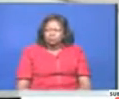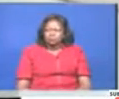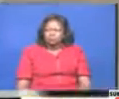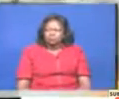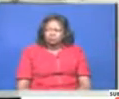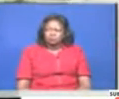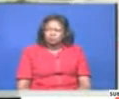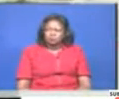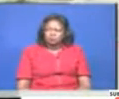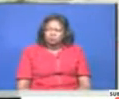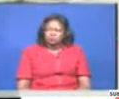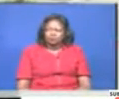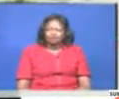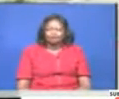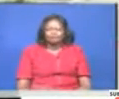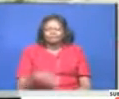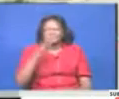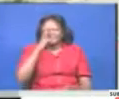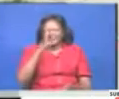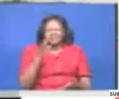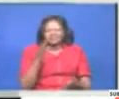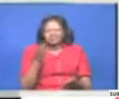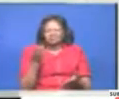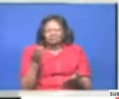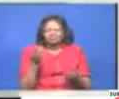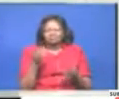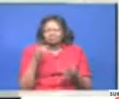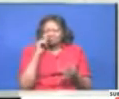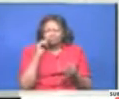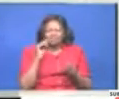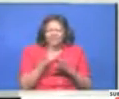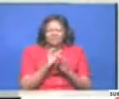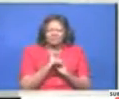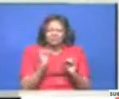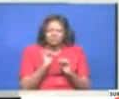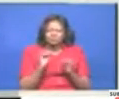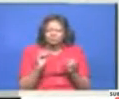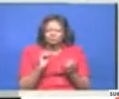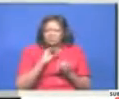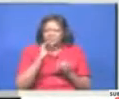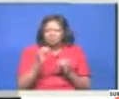Huli huwa chache siku ya Jumapili katika kaunti ya Mombasa, hasa eneo la katikati la jiji.